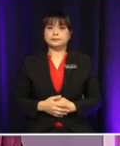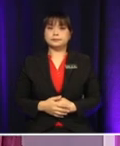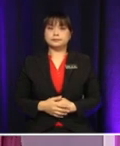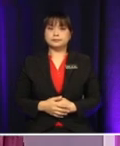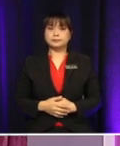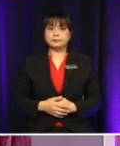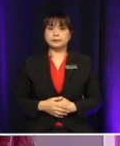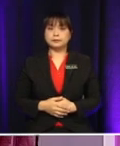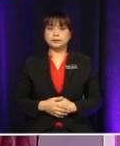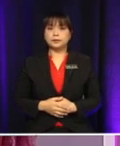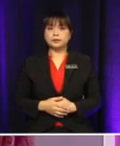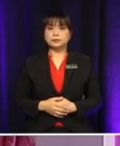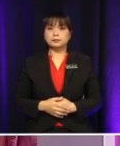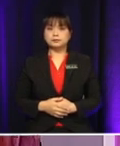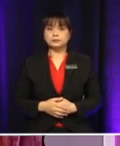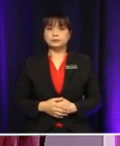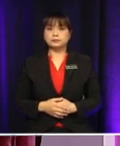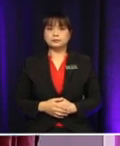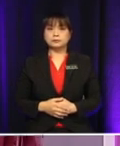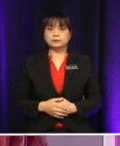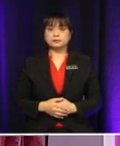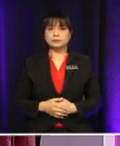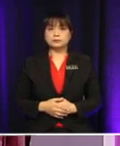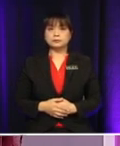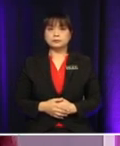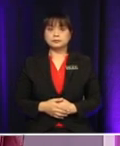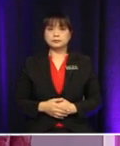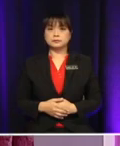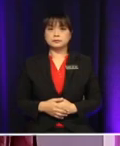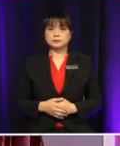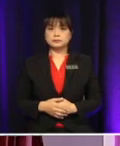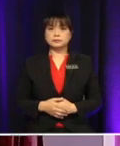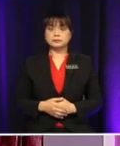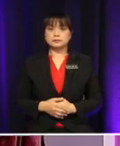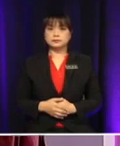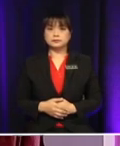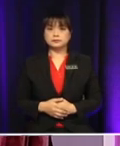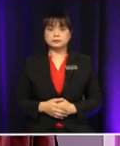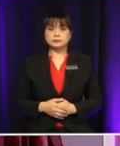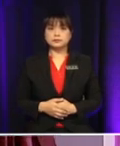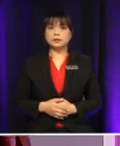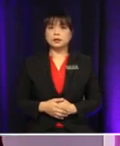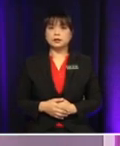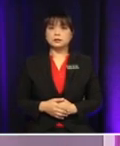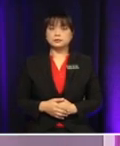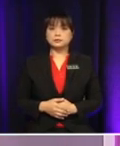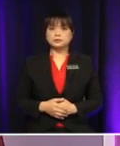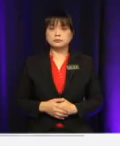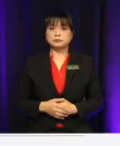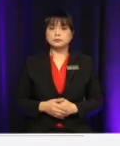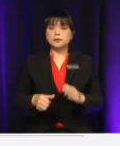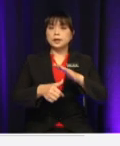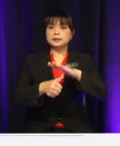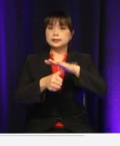Hah itu satu kesilapan murid yang selalu buat sobat itu dicepilih soal Lani sebenarnya Oke cara menjawabnya adalah tekanan